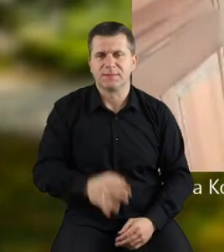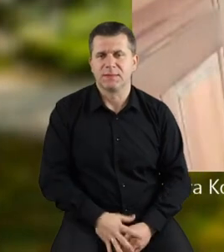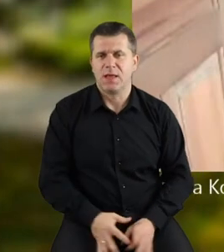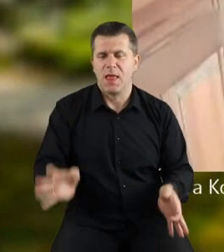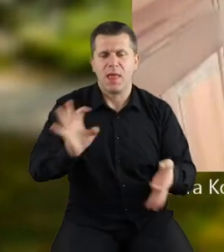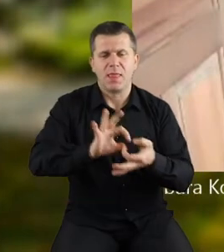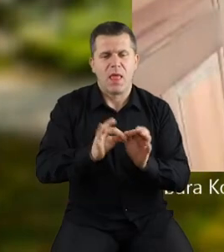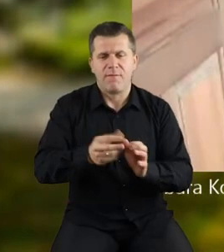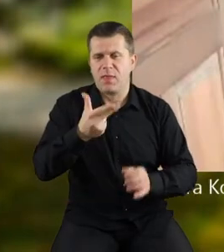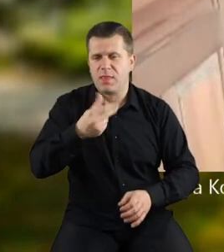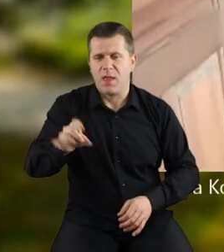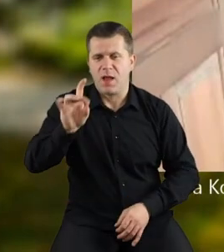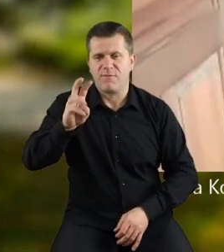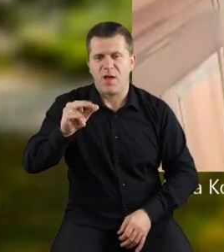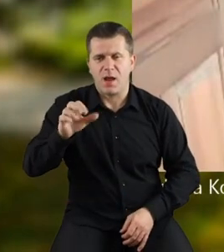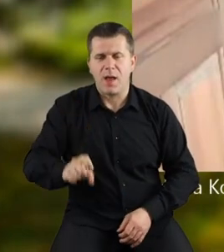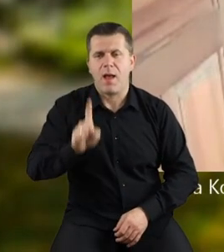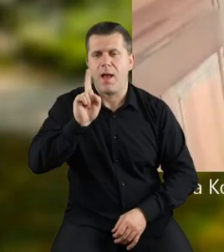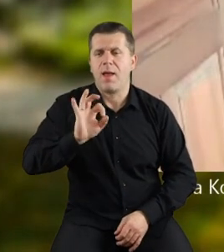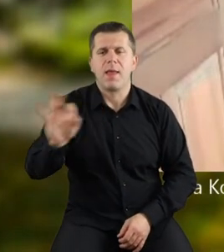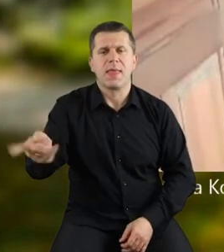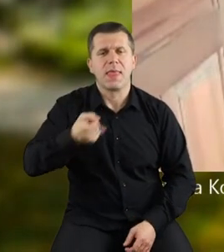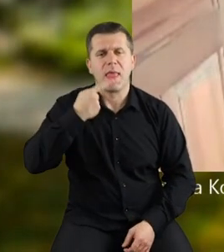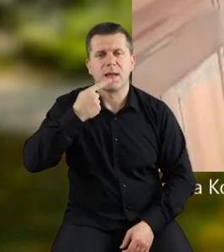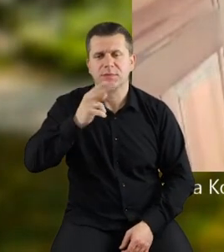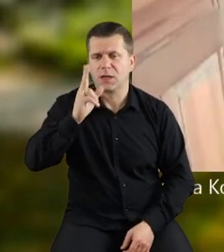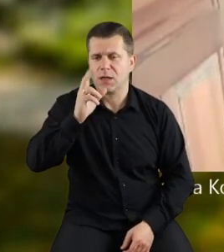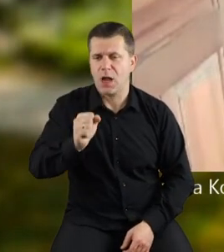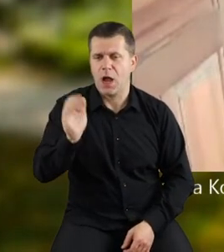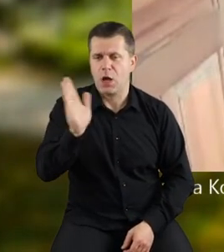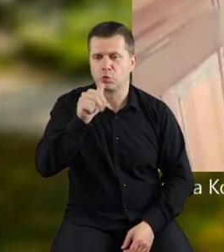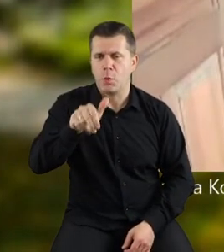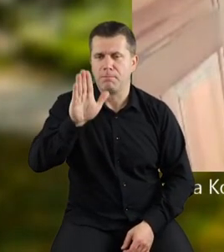języka, już nawet nie gwary, a języka kaszubskiego